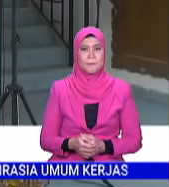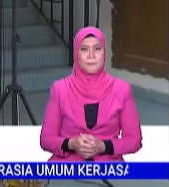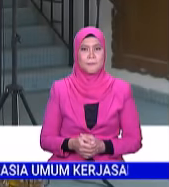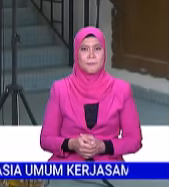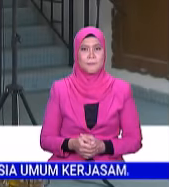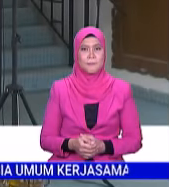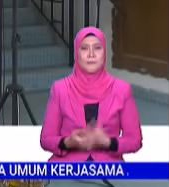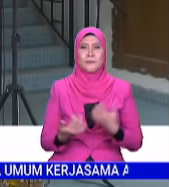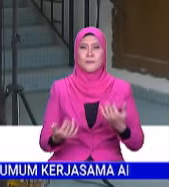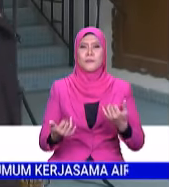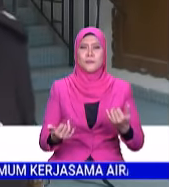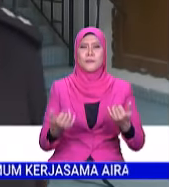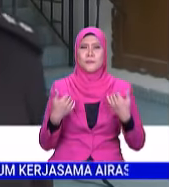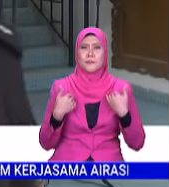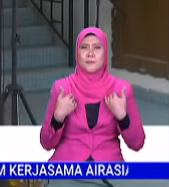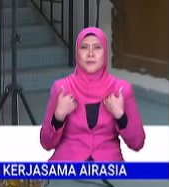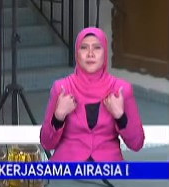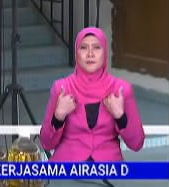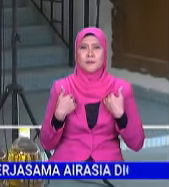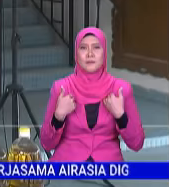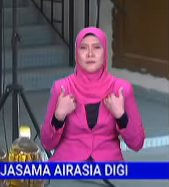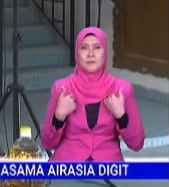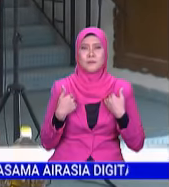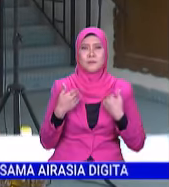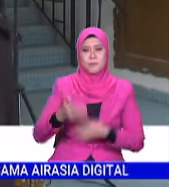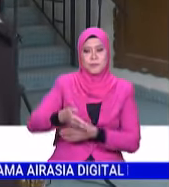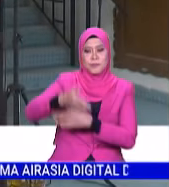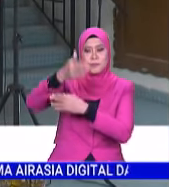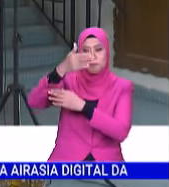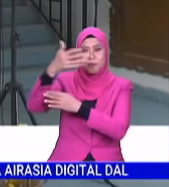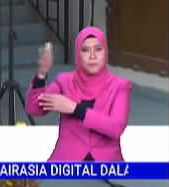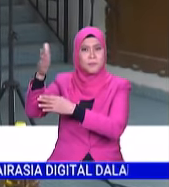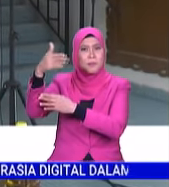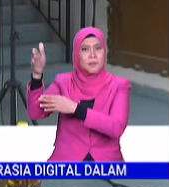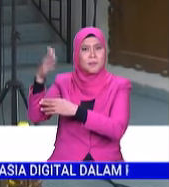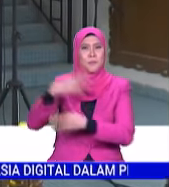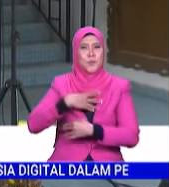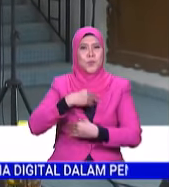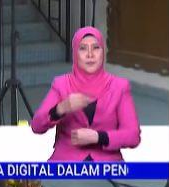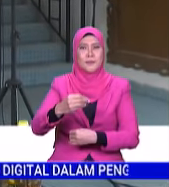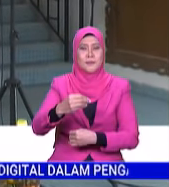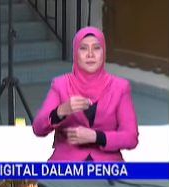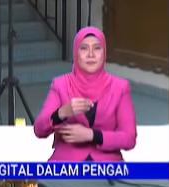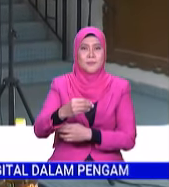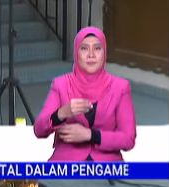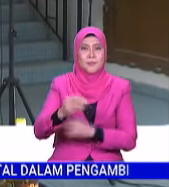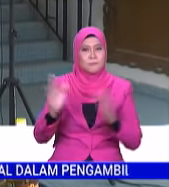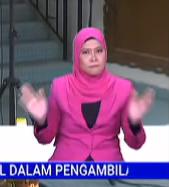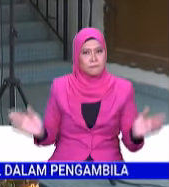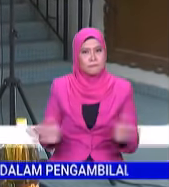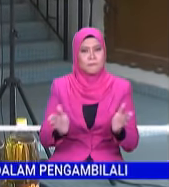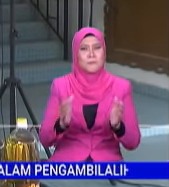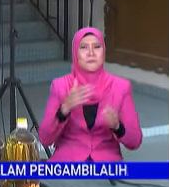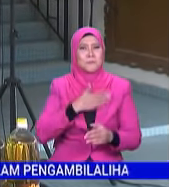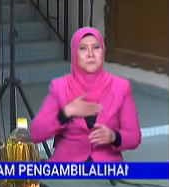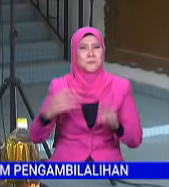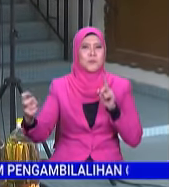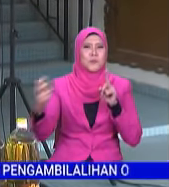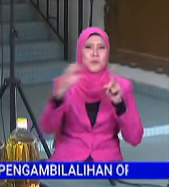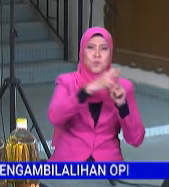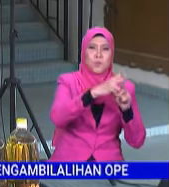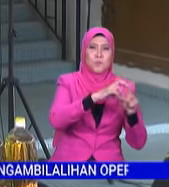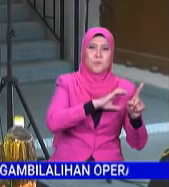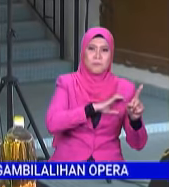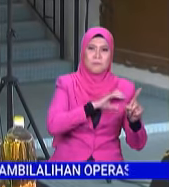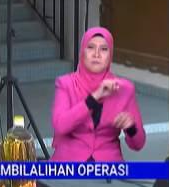Setakat ini ada yang mengimbangkan benda putih dan kita menggalakkan mereka ni supaya menghubungi. Saya rasa sebab kita